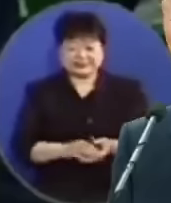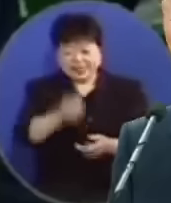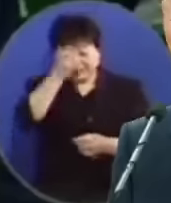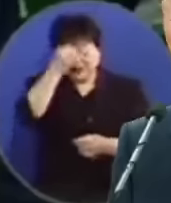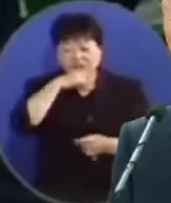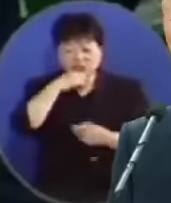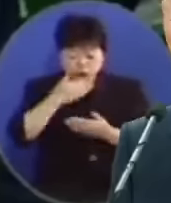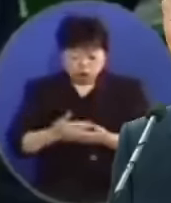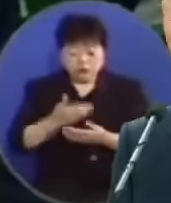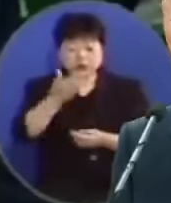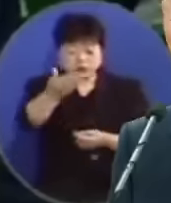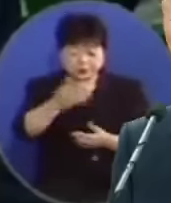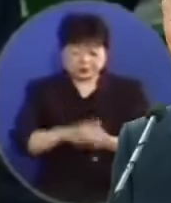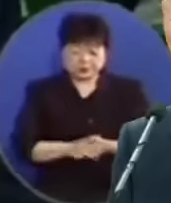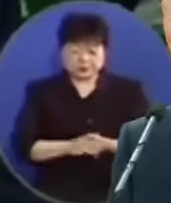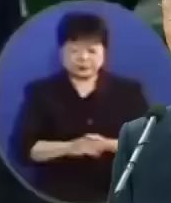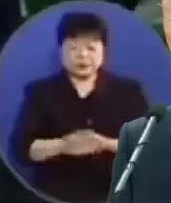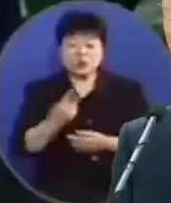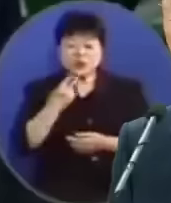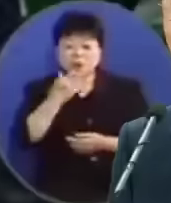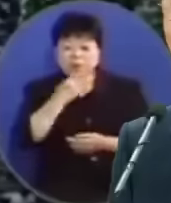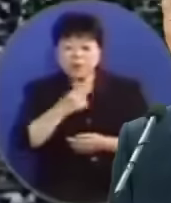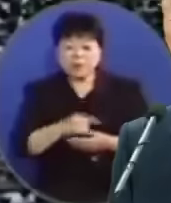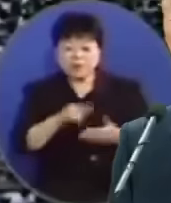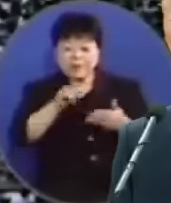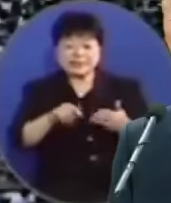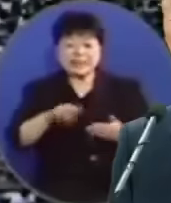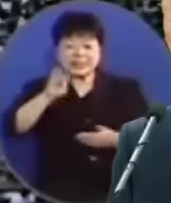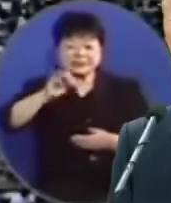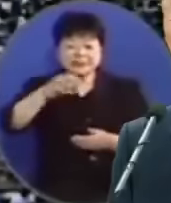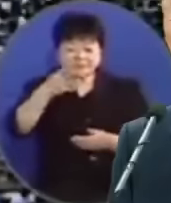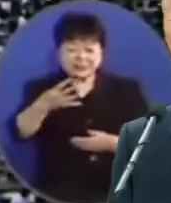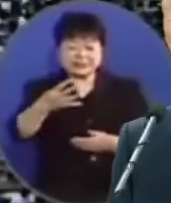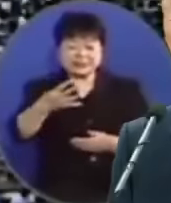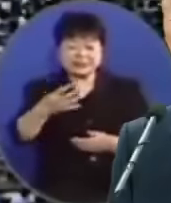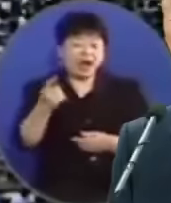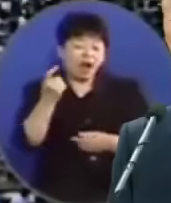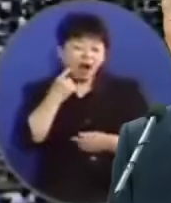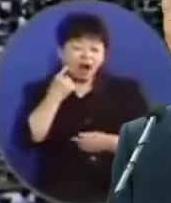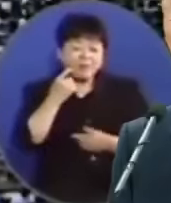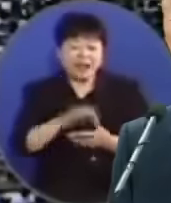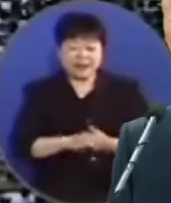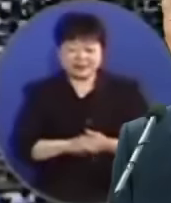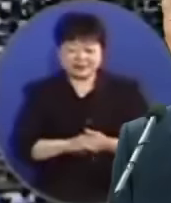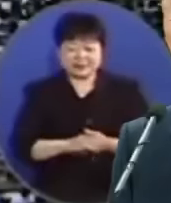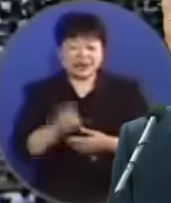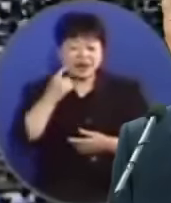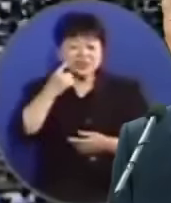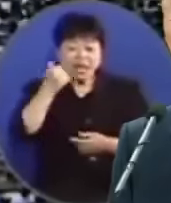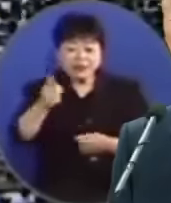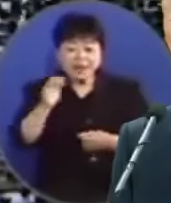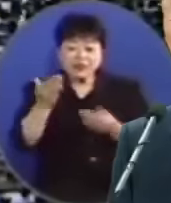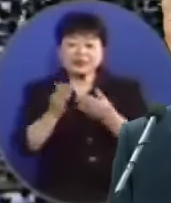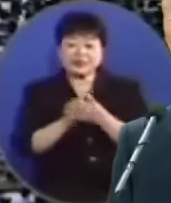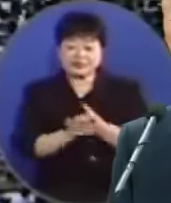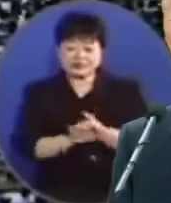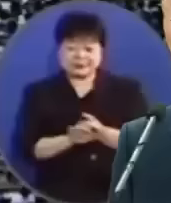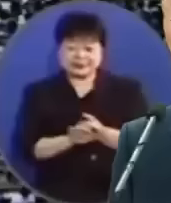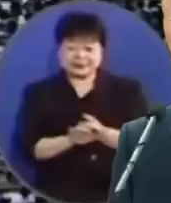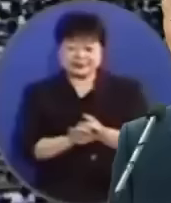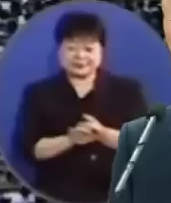하와를 속인 것입니다. 요한복음 8장 44절에 그가 거짓말쟁이요 거짓의 아비가 되었다고 말한